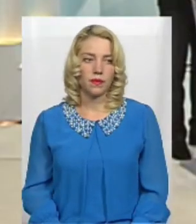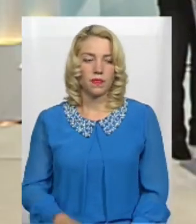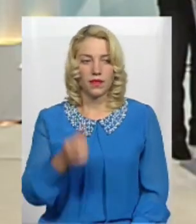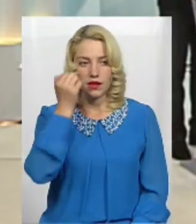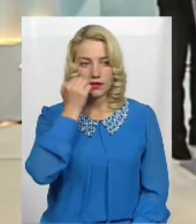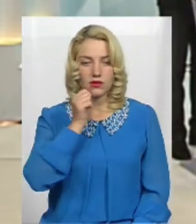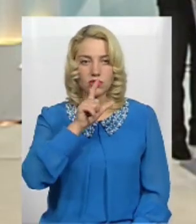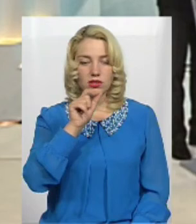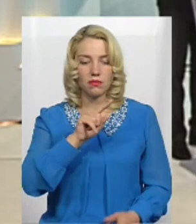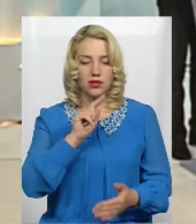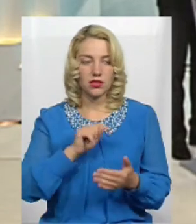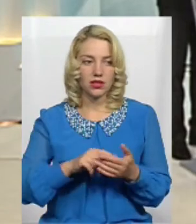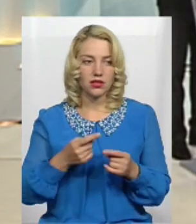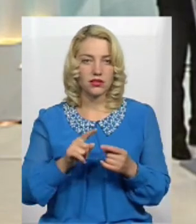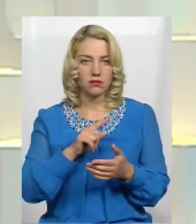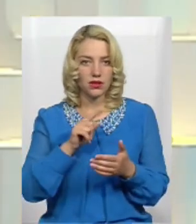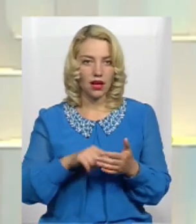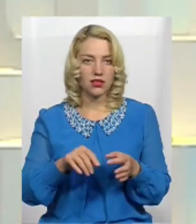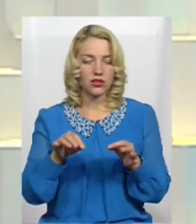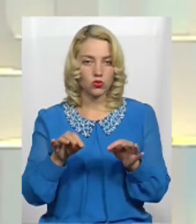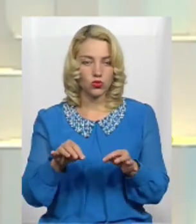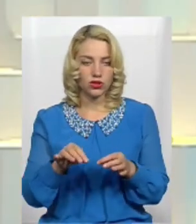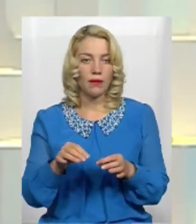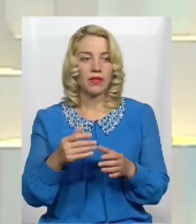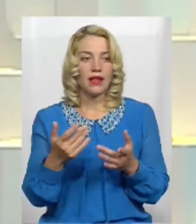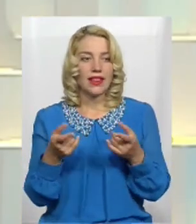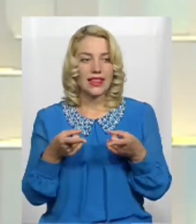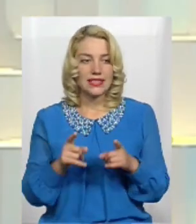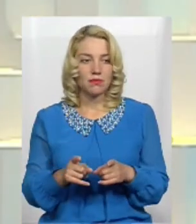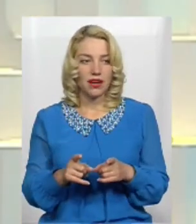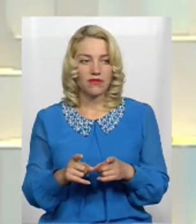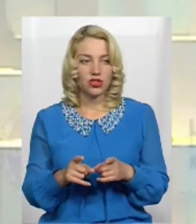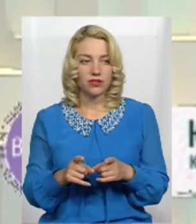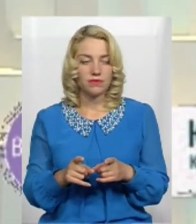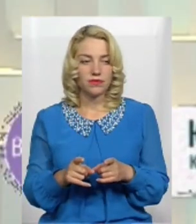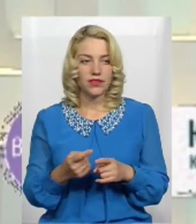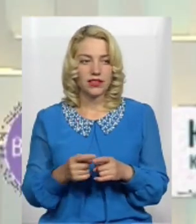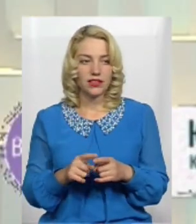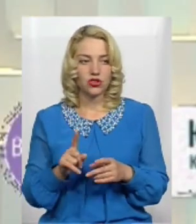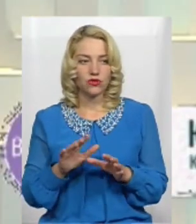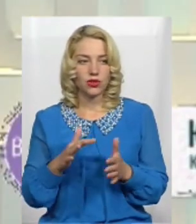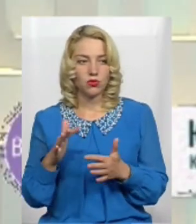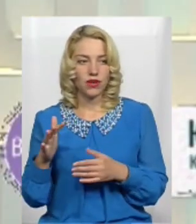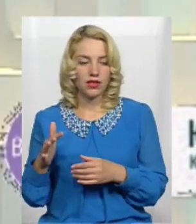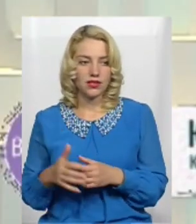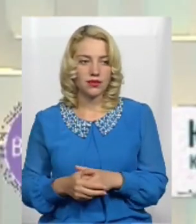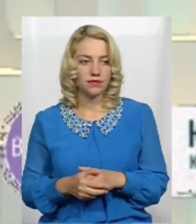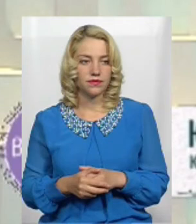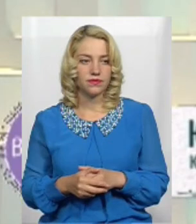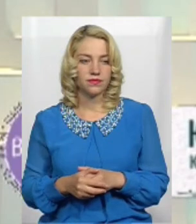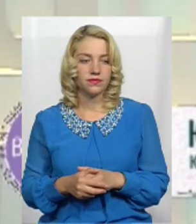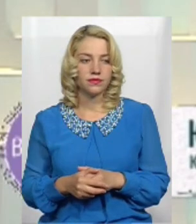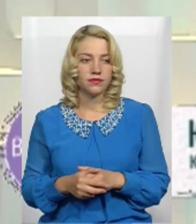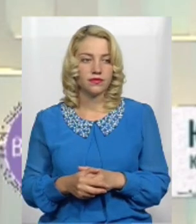Дякую за запитання. Запитання дуже слушне. Насправді, от те, що відбувається